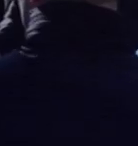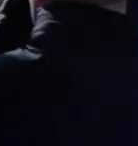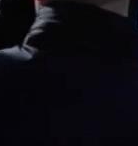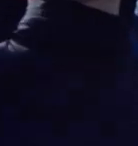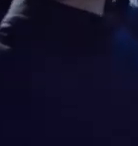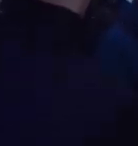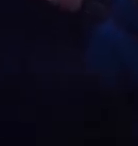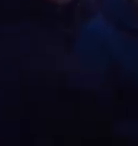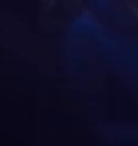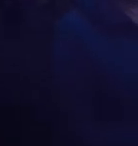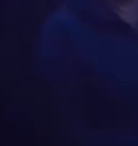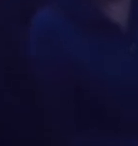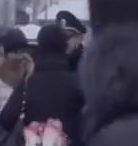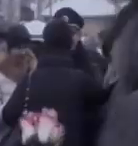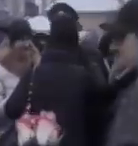Музика